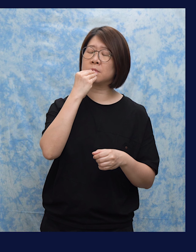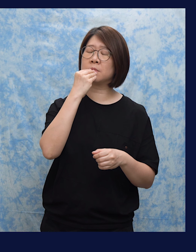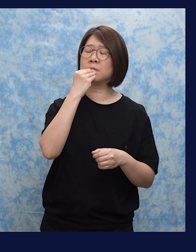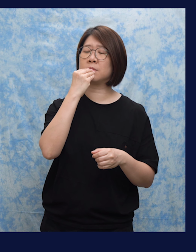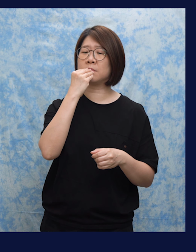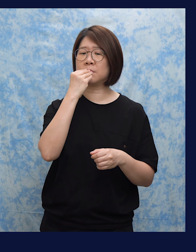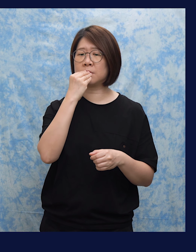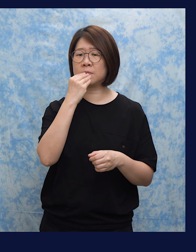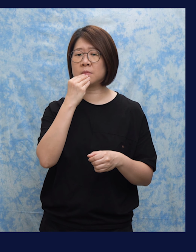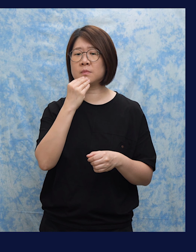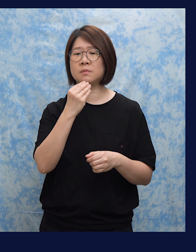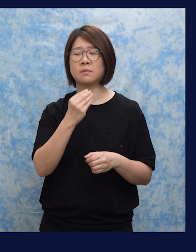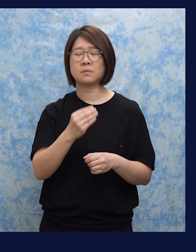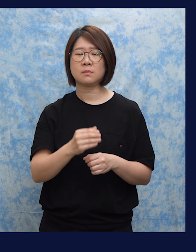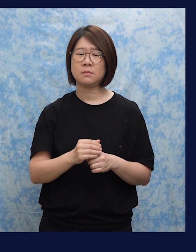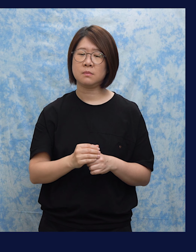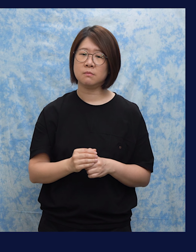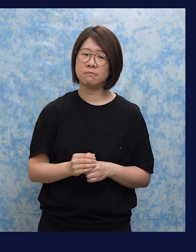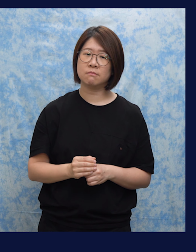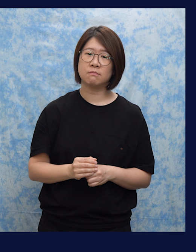zum Munde.